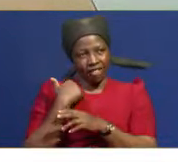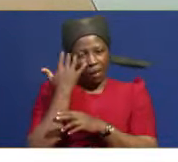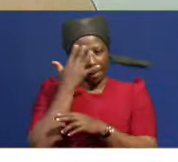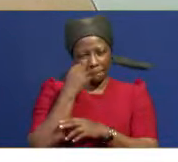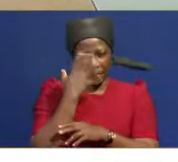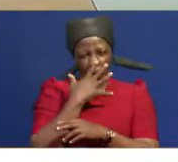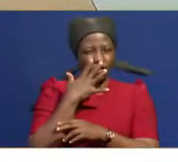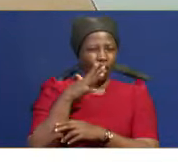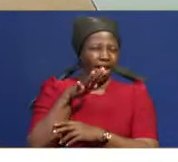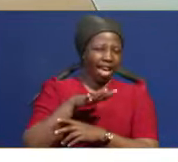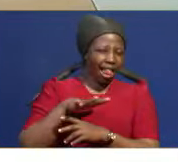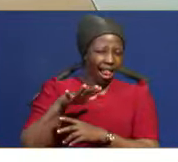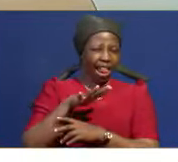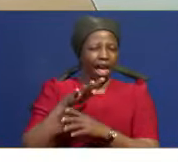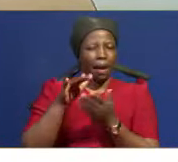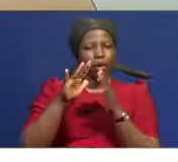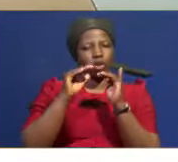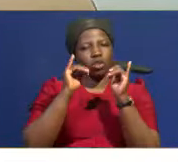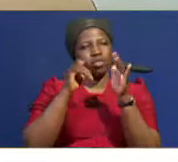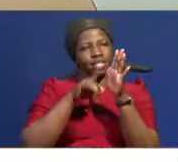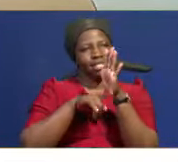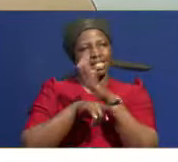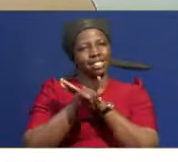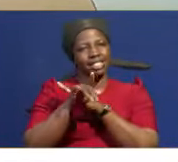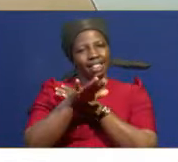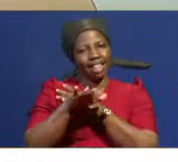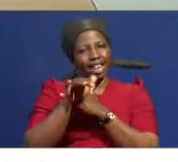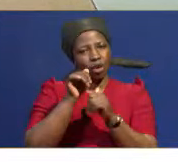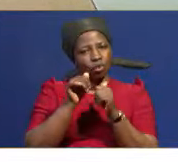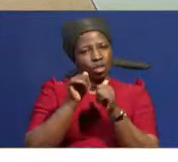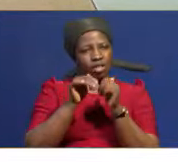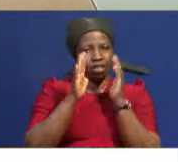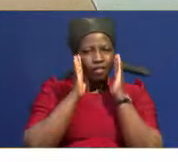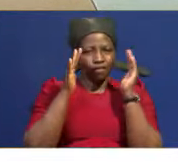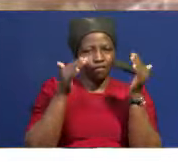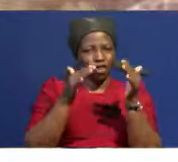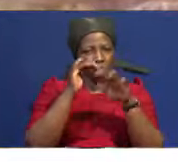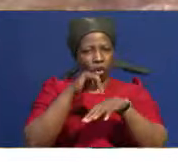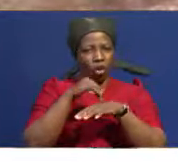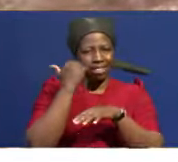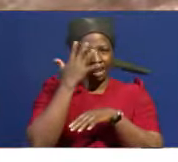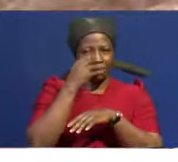kuvutia. Taarifa zaidi ni katika makala yetu yanayoangazia maeneo ya kuvutia humu nchini.